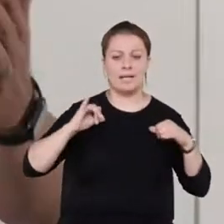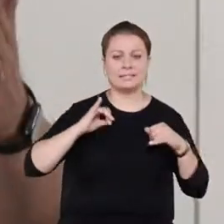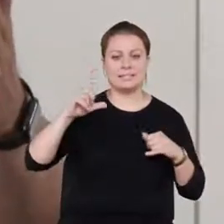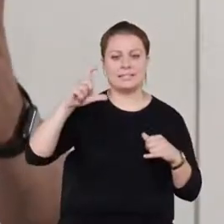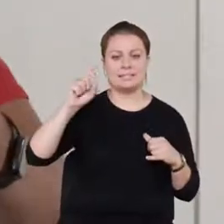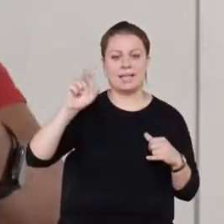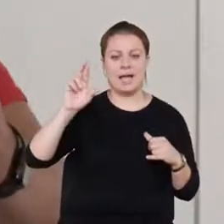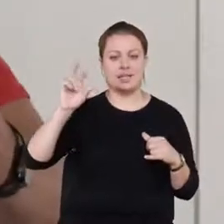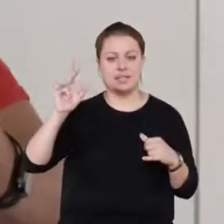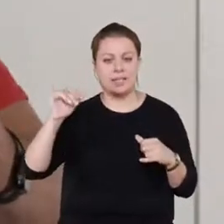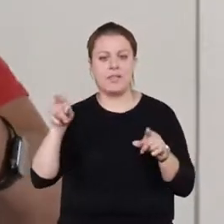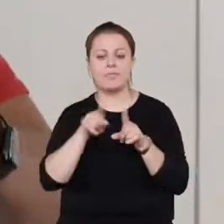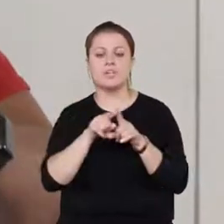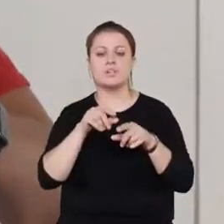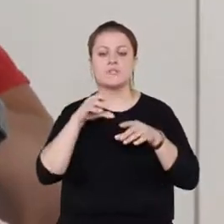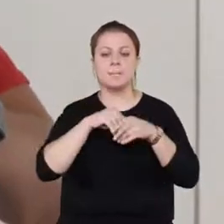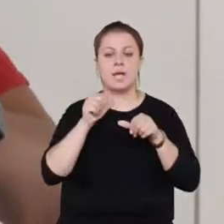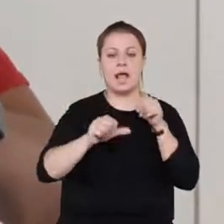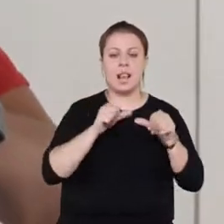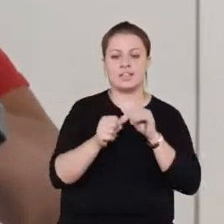latach 80. XIX stulecia.